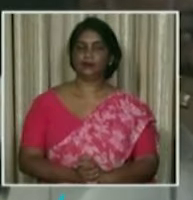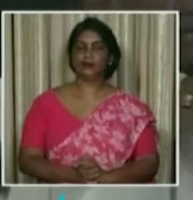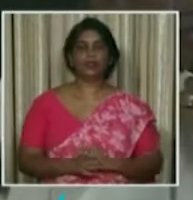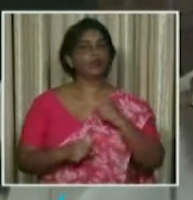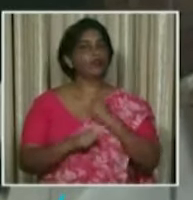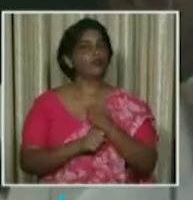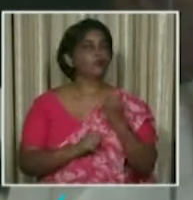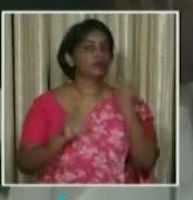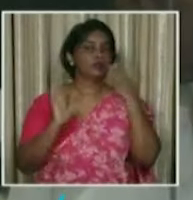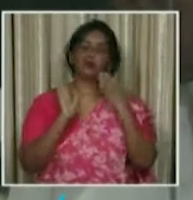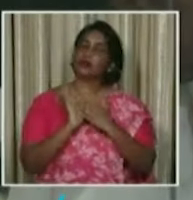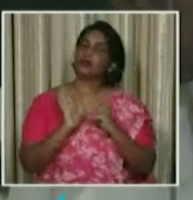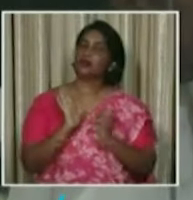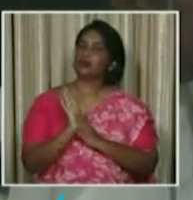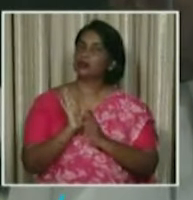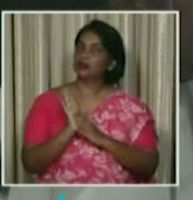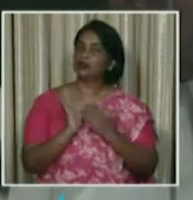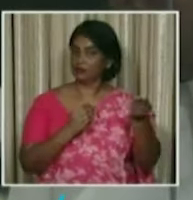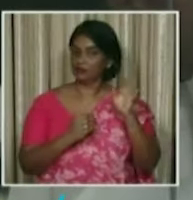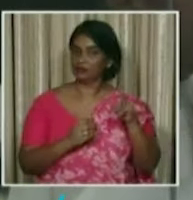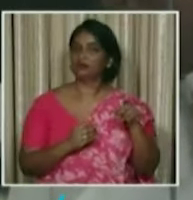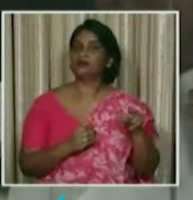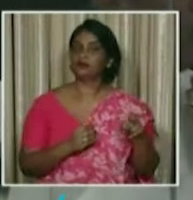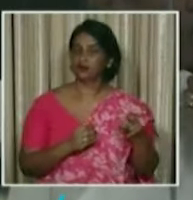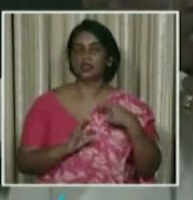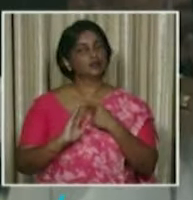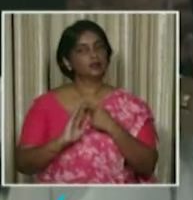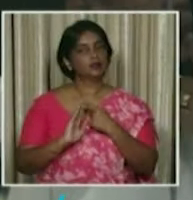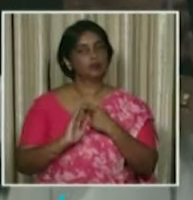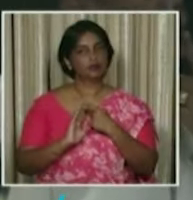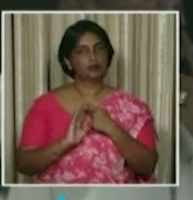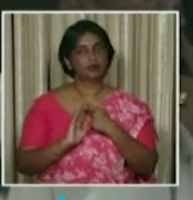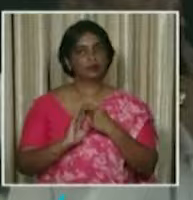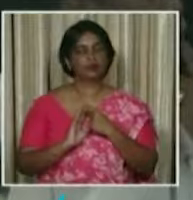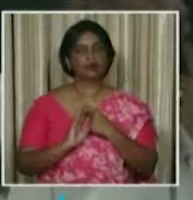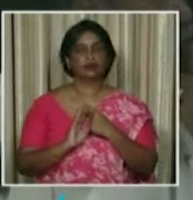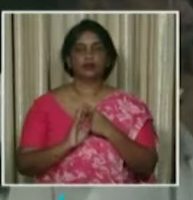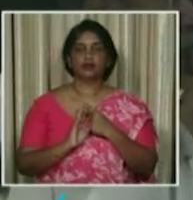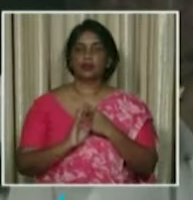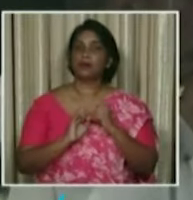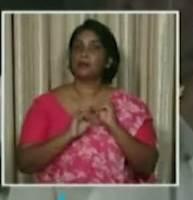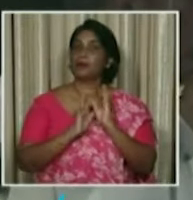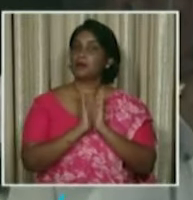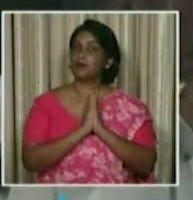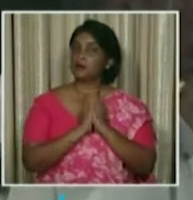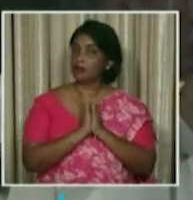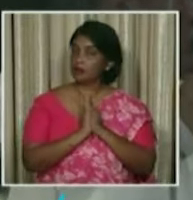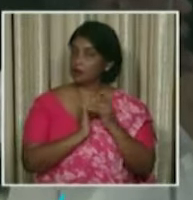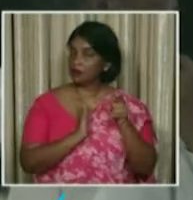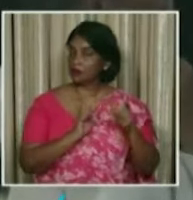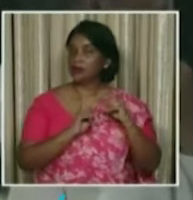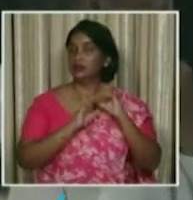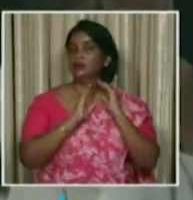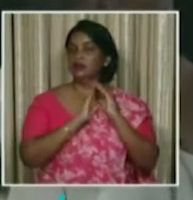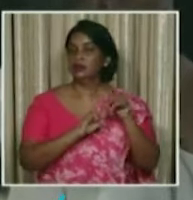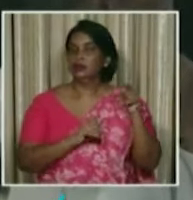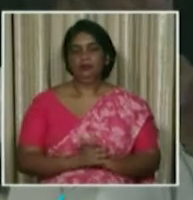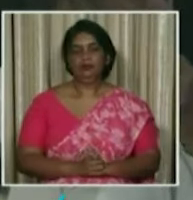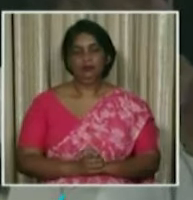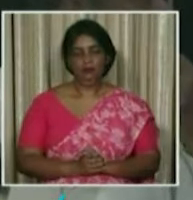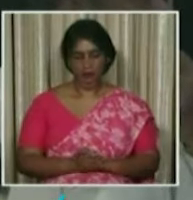රජයේ මුදල් පිළිබඳ කාර්ය සභාවෙත යොමු කරන ලද ශ්‍රී ලංකා ආගමන හා විගමන දෙපාර්තමේන්තුව